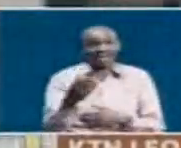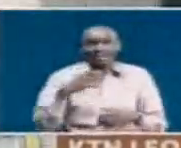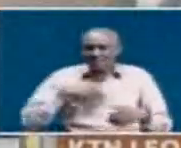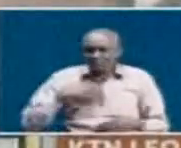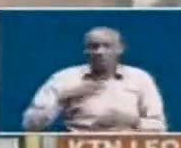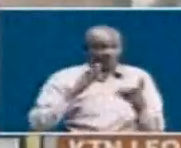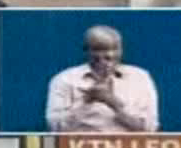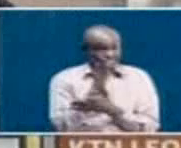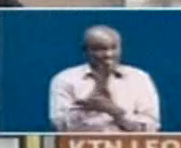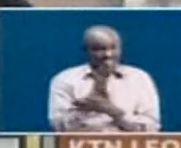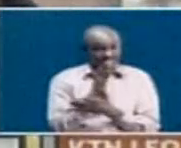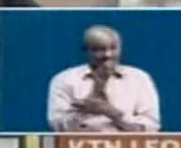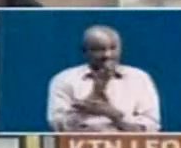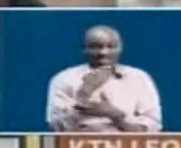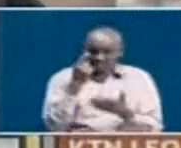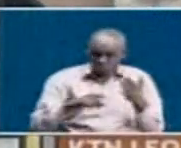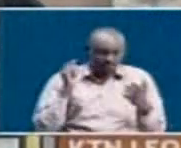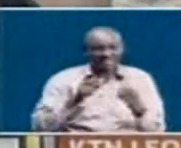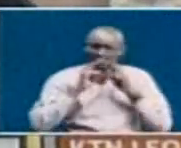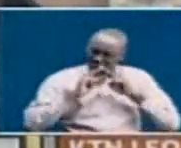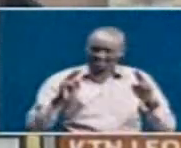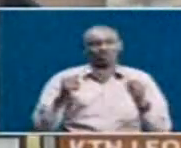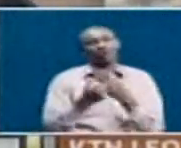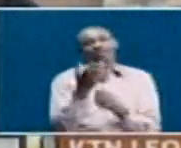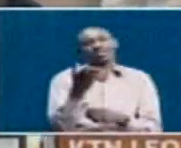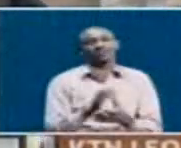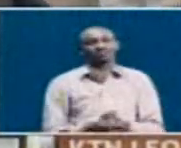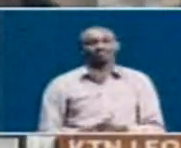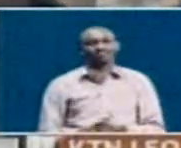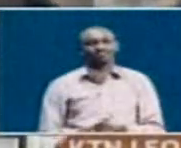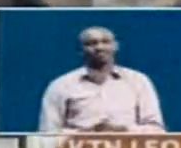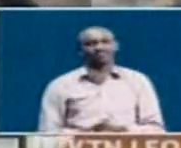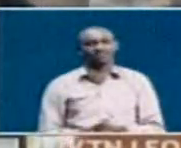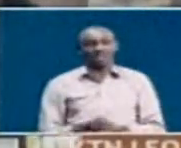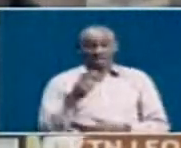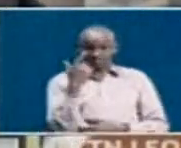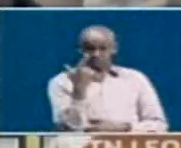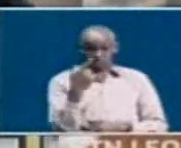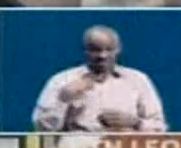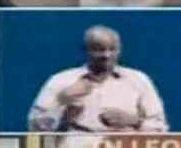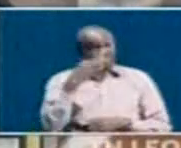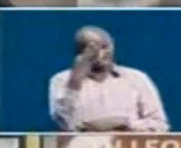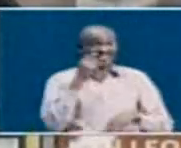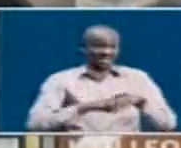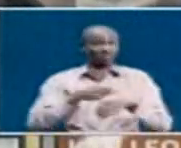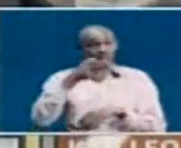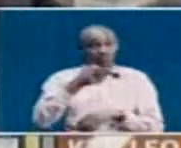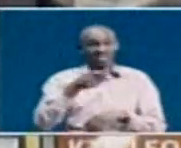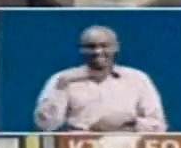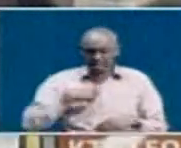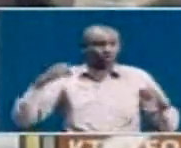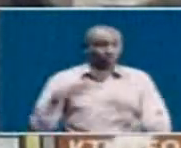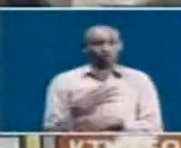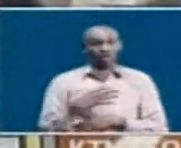haki mjini Mombasa wametaka hali ya usalama kuboreshwa. Kwa risasi ilikuwa imeshot kwa mara tatu. Yule